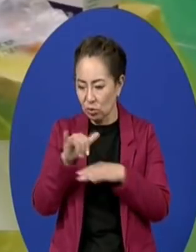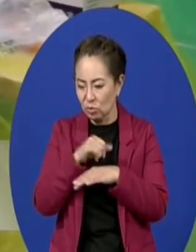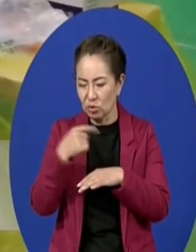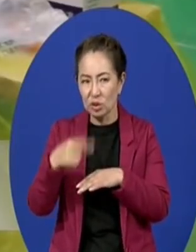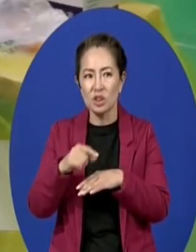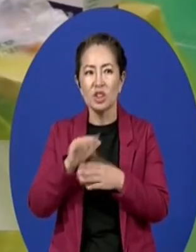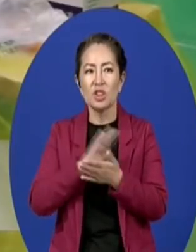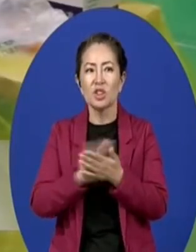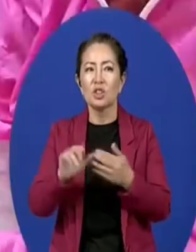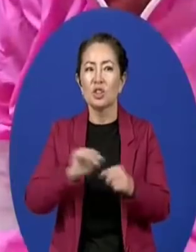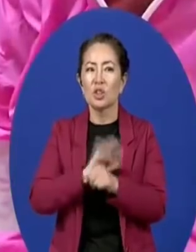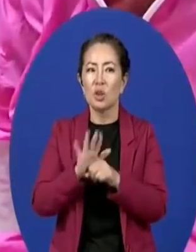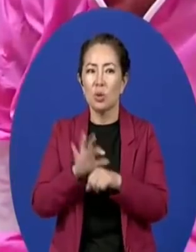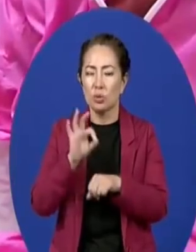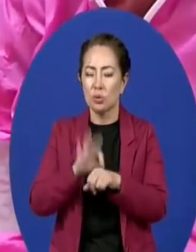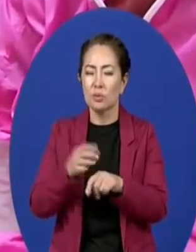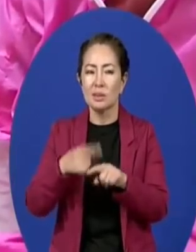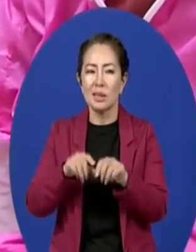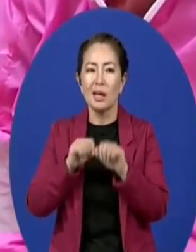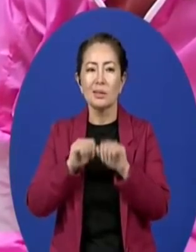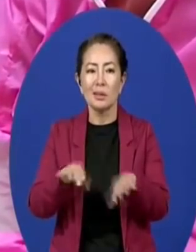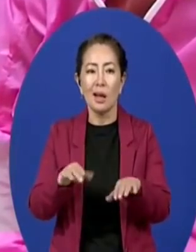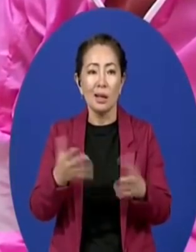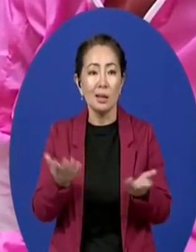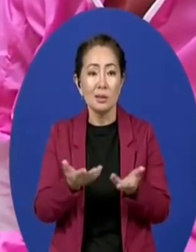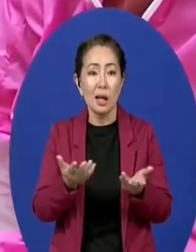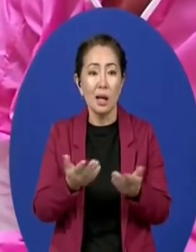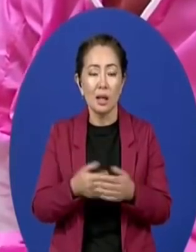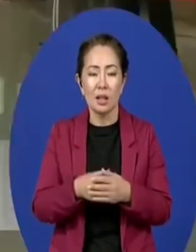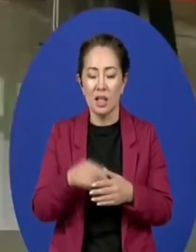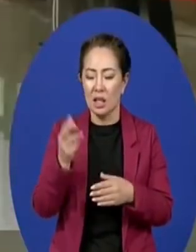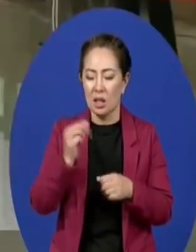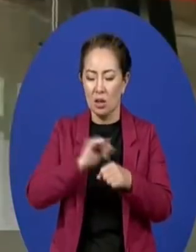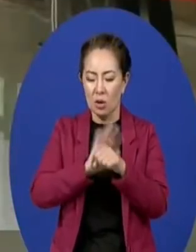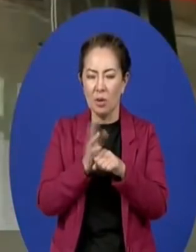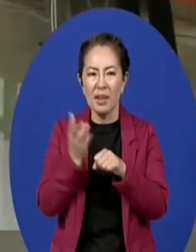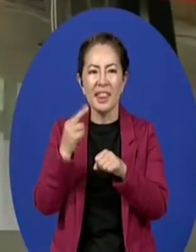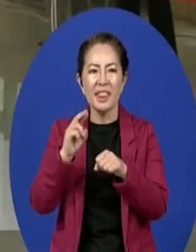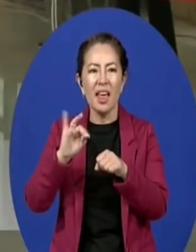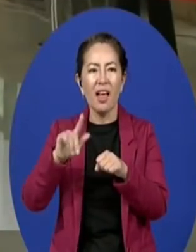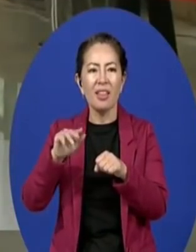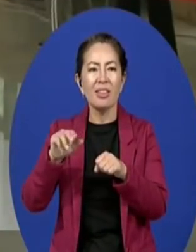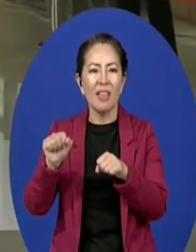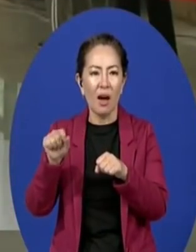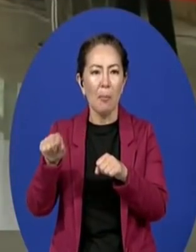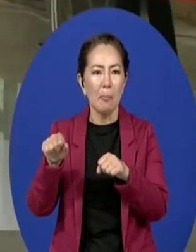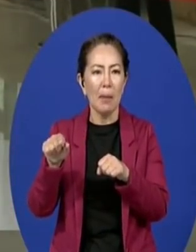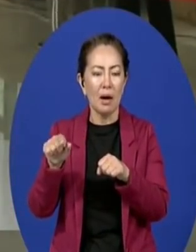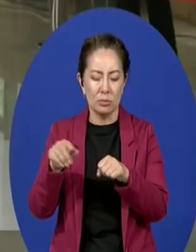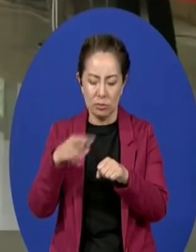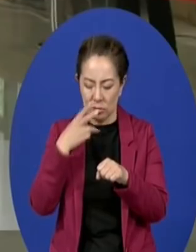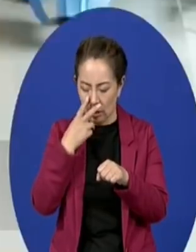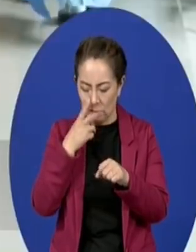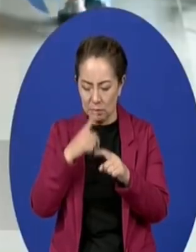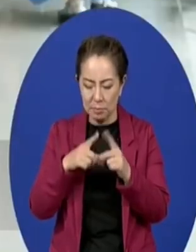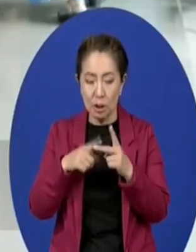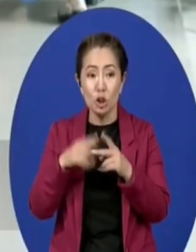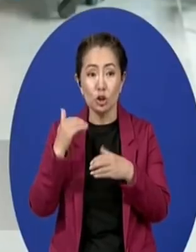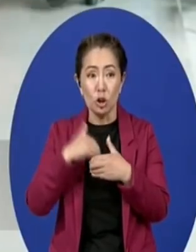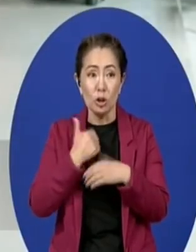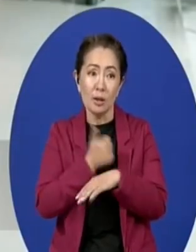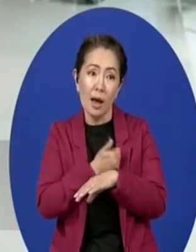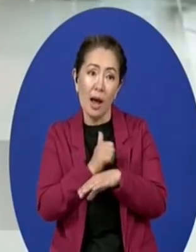шинэ коронавирусны халдвар дахин дарахж буй нэг шалтгаан нь дельта хөвөлбөр гэж үзэж байгаа юм. Мөн дотоодын аяллалын үйлрэл